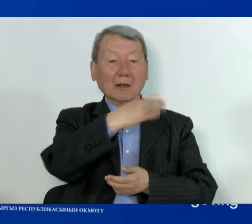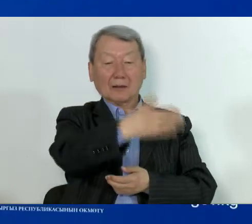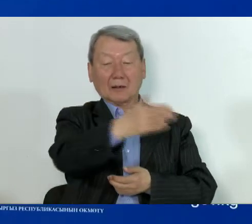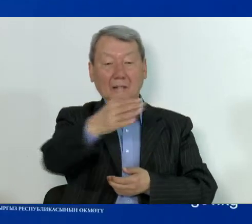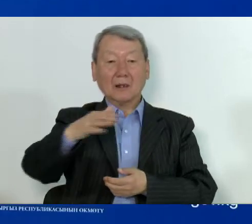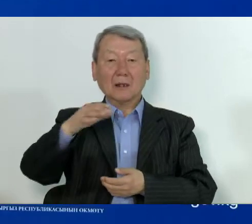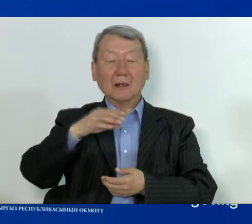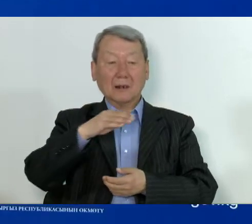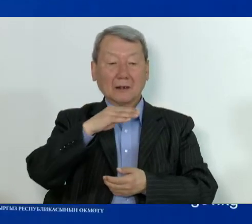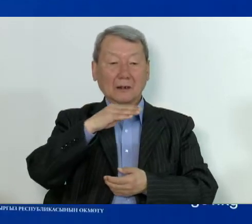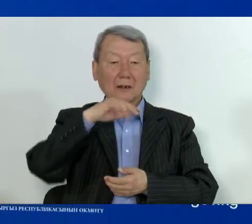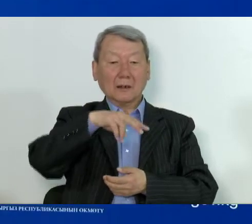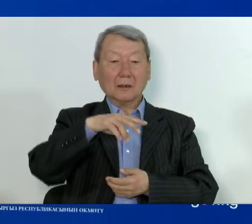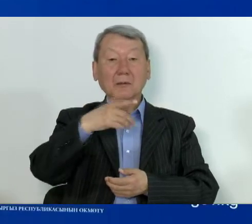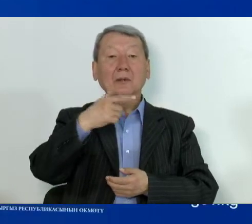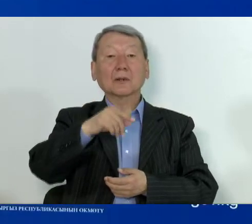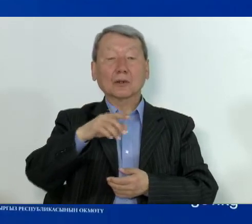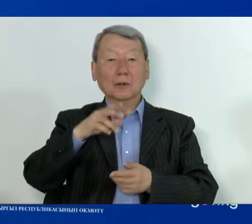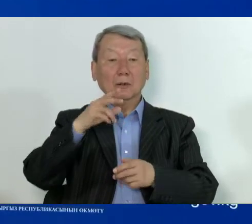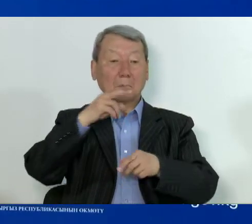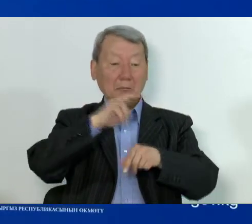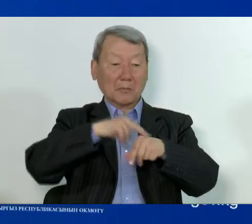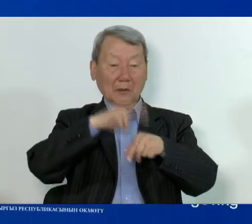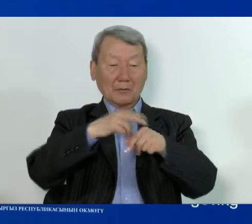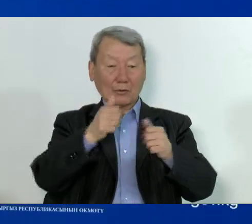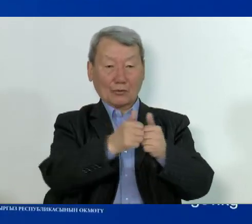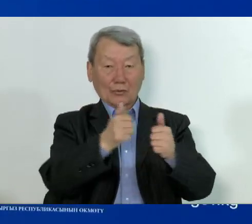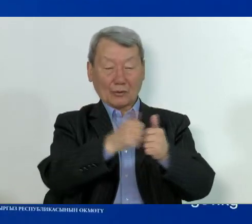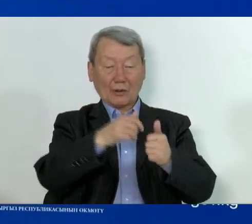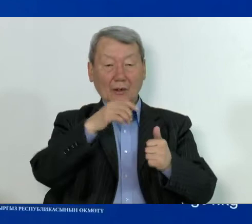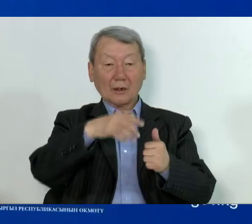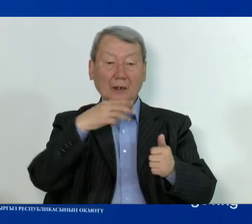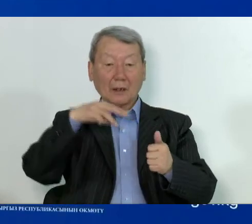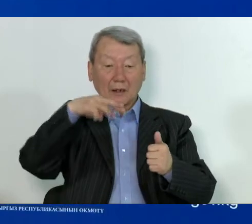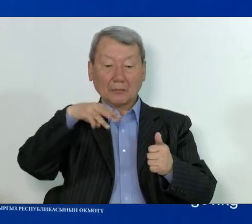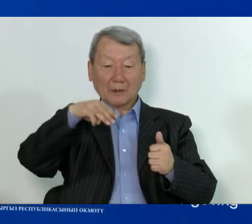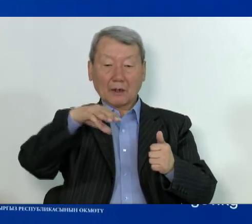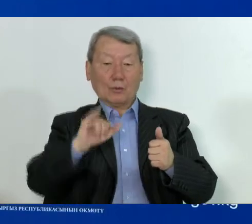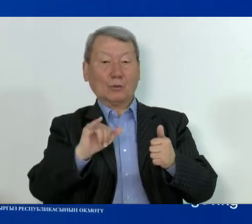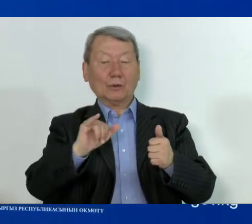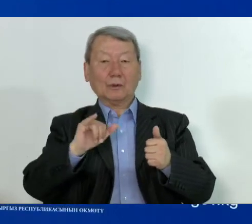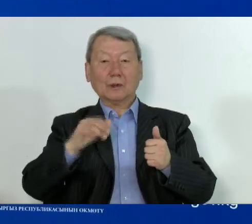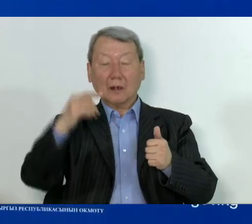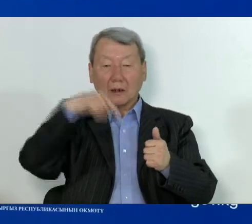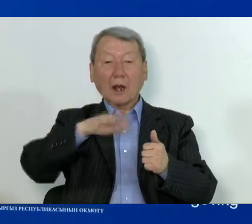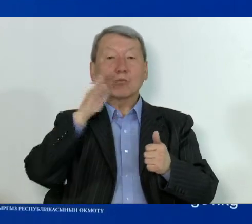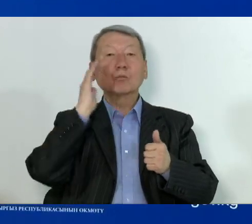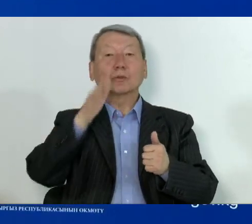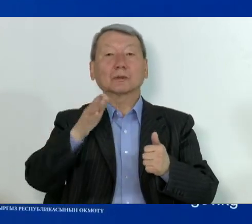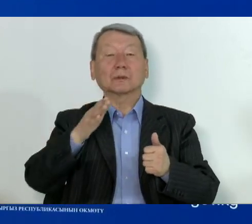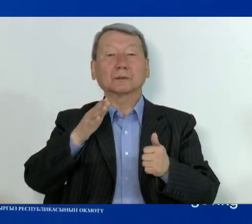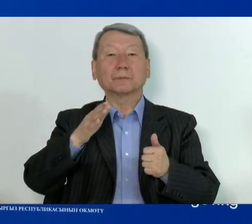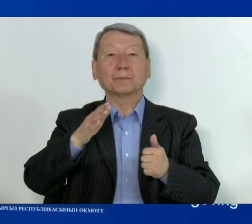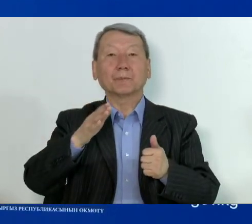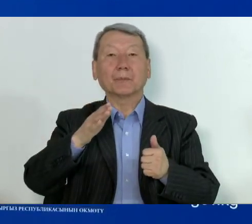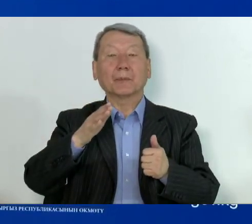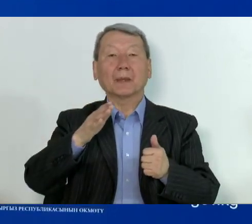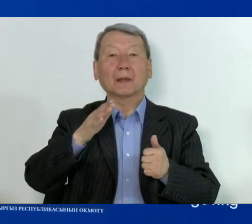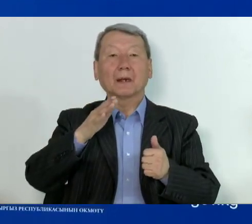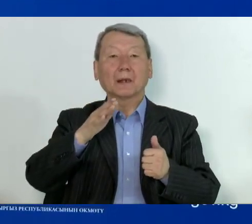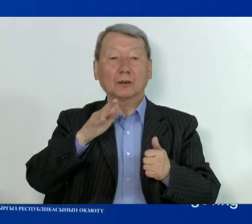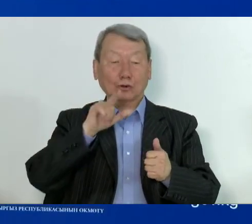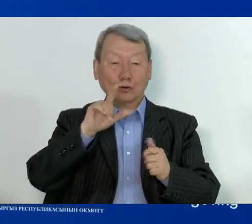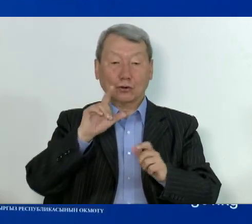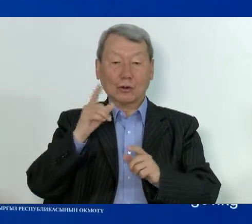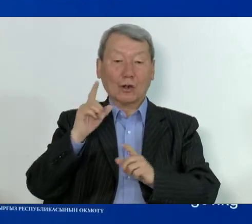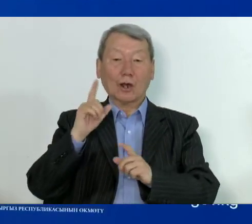На базе участковых пунктов милиции, либо МТУ. Также там будет, значит, обеспечиваться